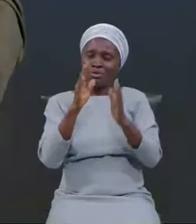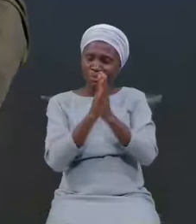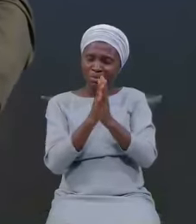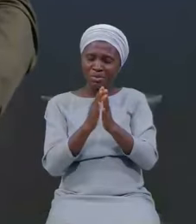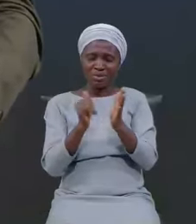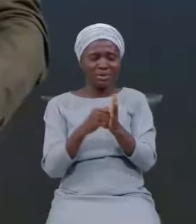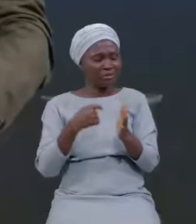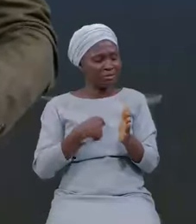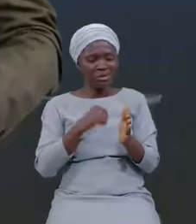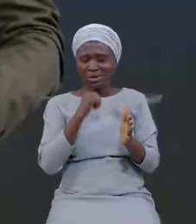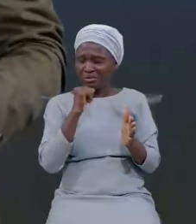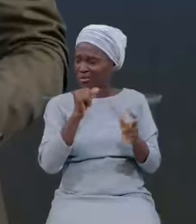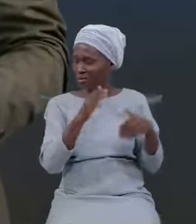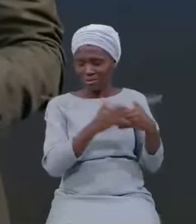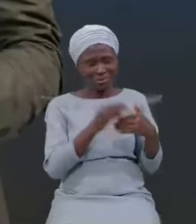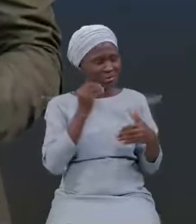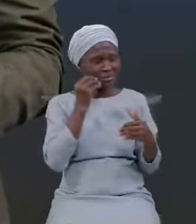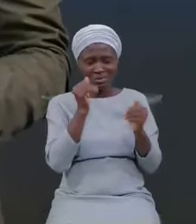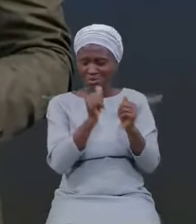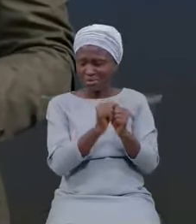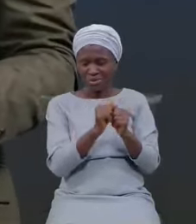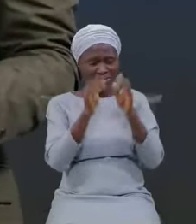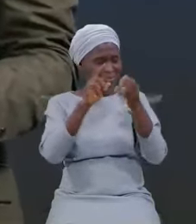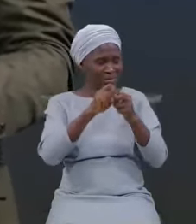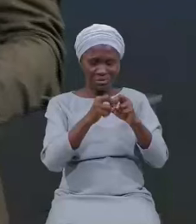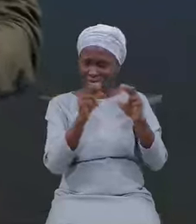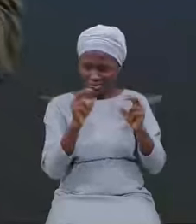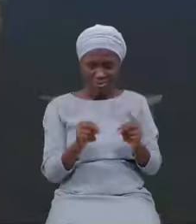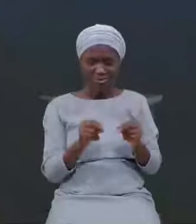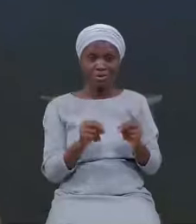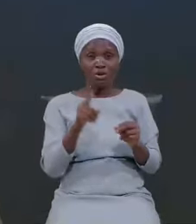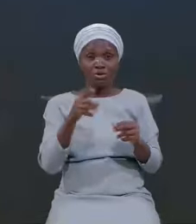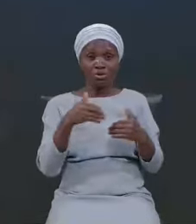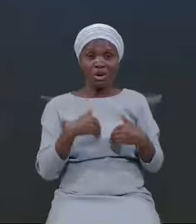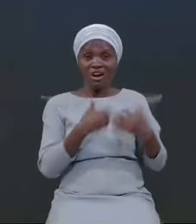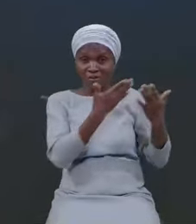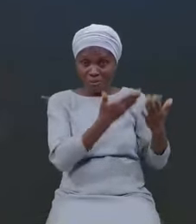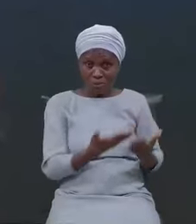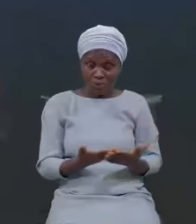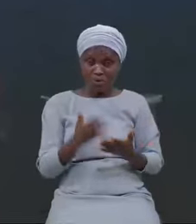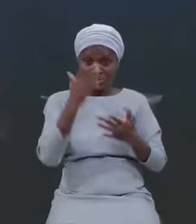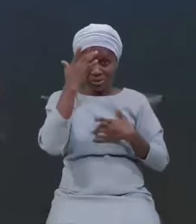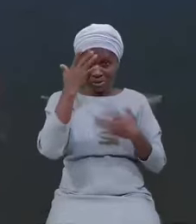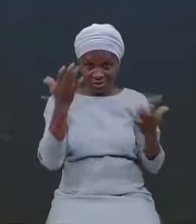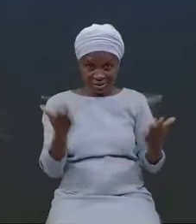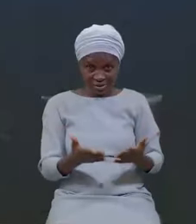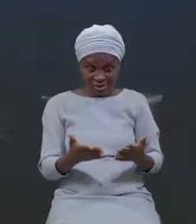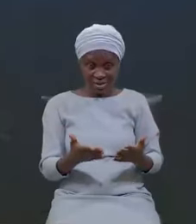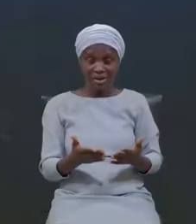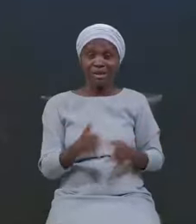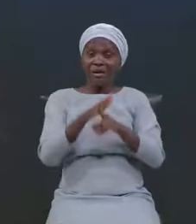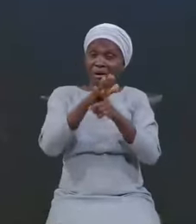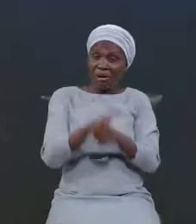Tu as amené tes maladies, tes oppressions. Crois en Dieu ce soir. Tu ne quitteras pas assistant sans